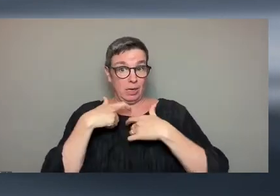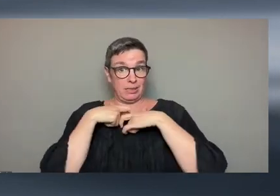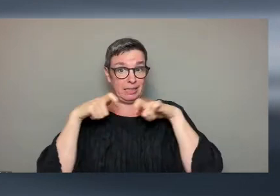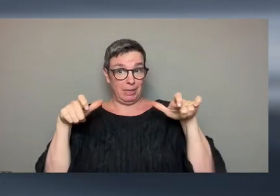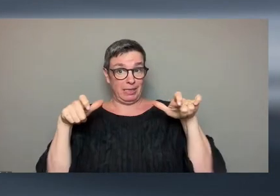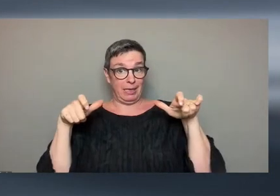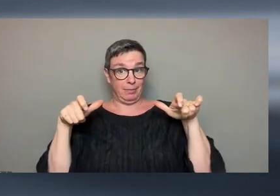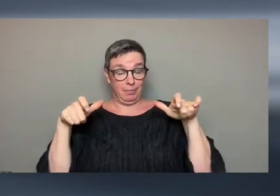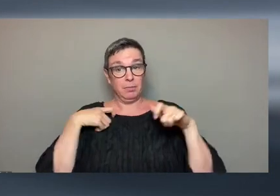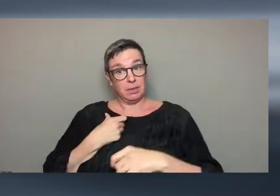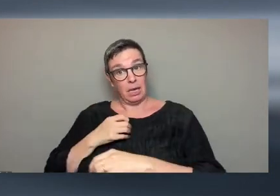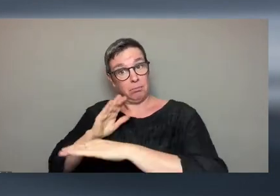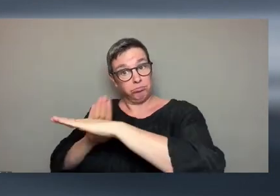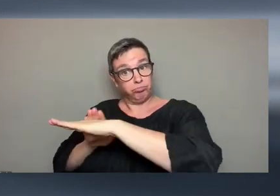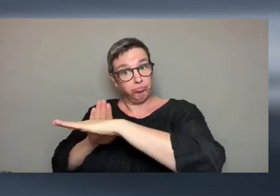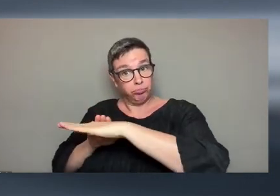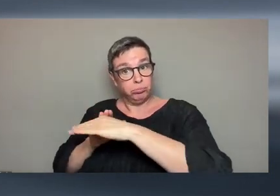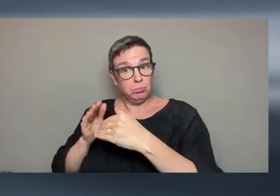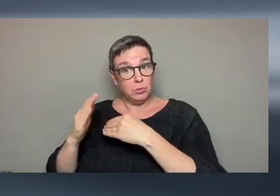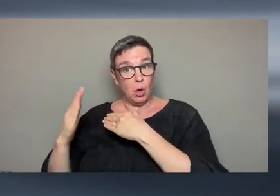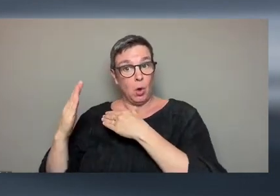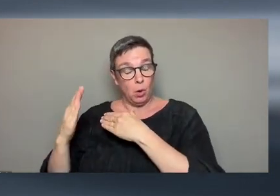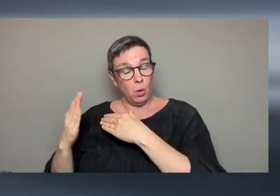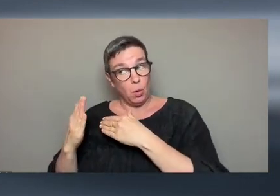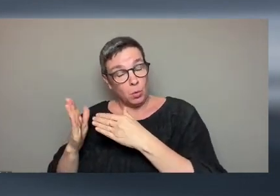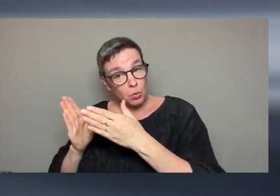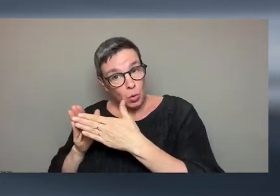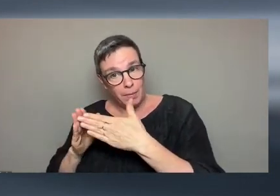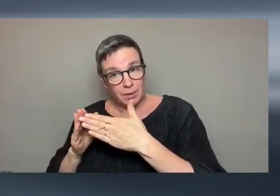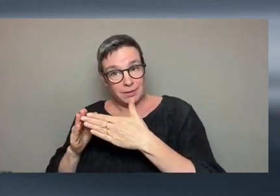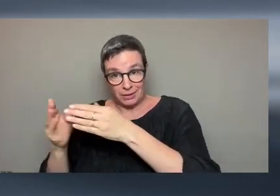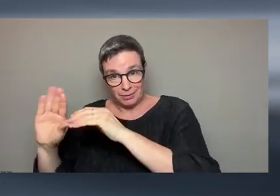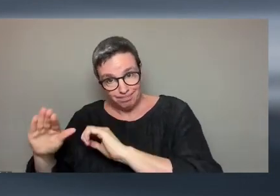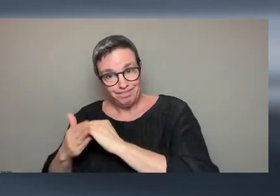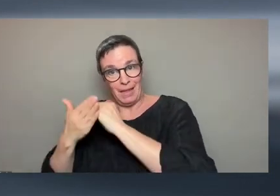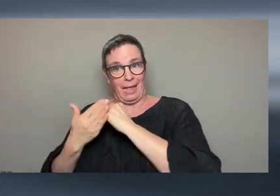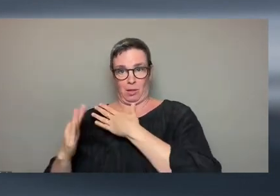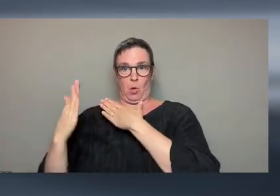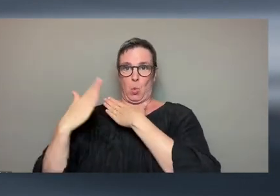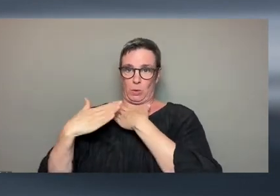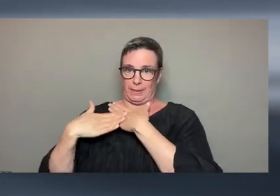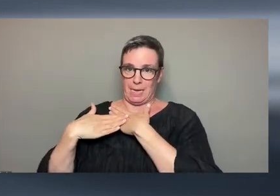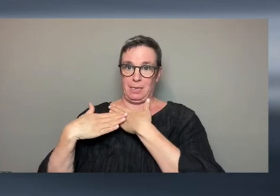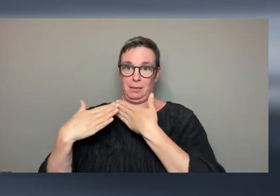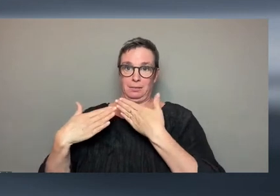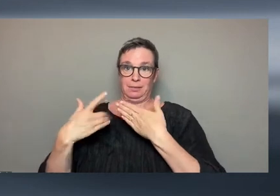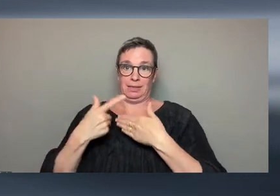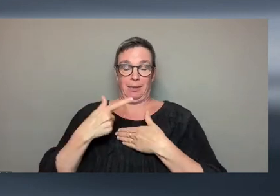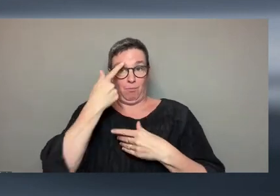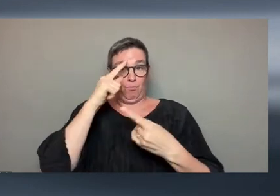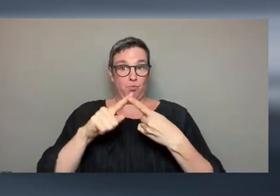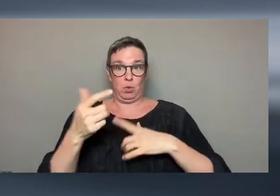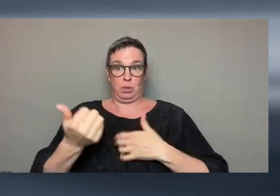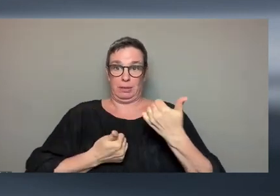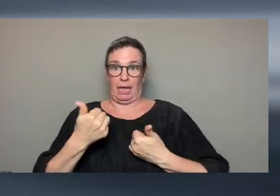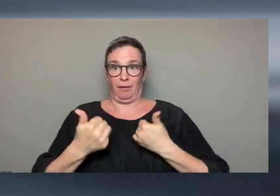qui nous pouvons nous tourner pour leur demander conseil pour que les services que nous construisons soient vraiment efficaces et puissent aider au